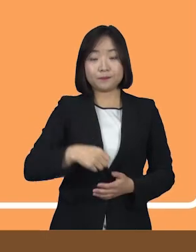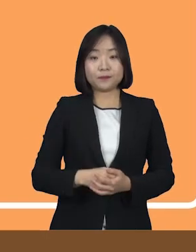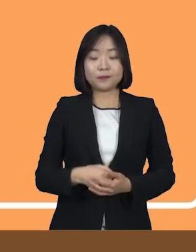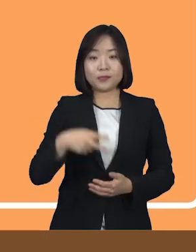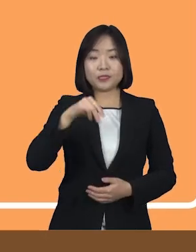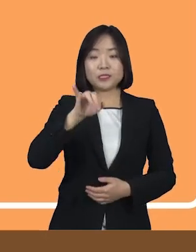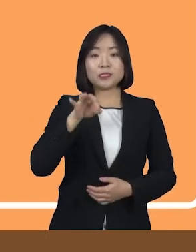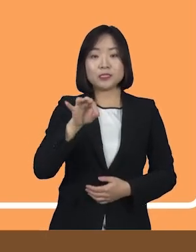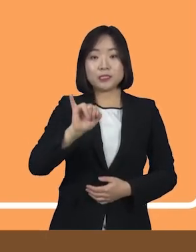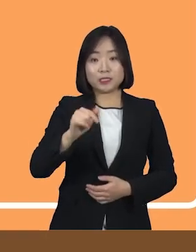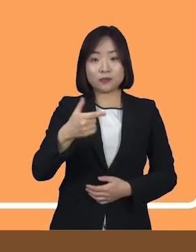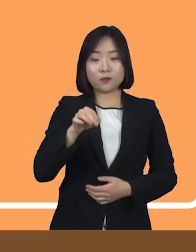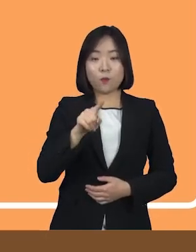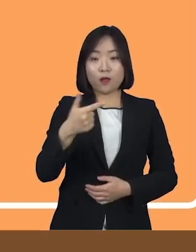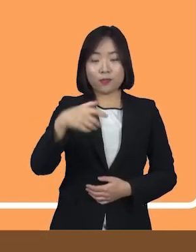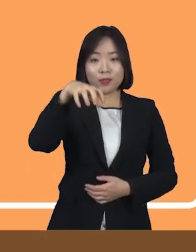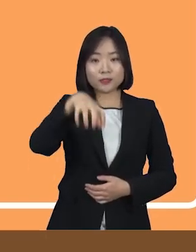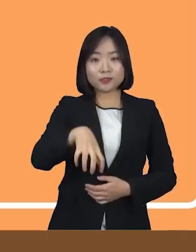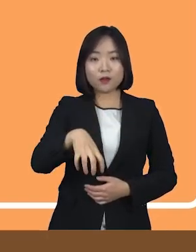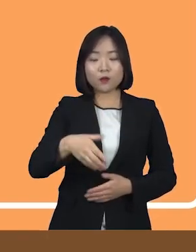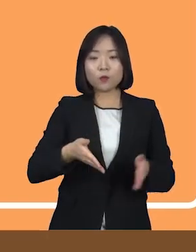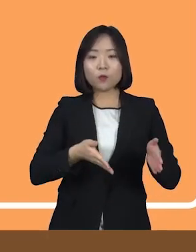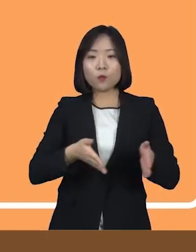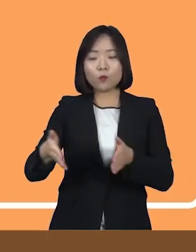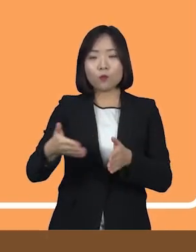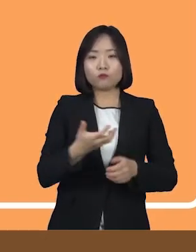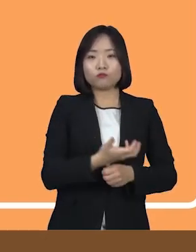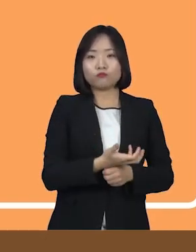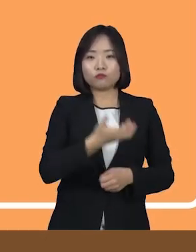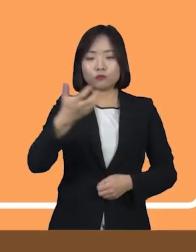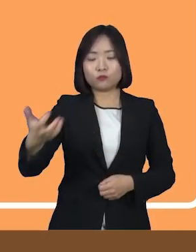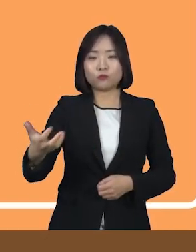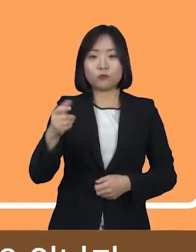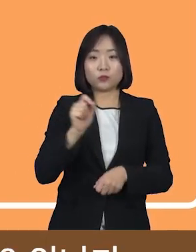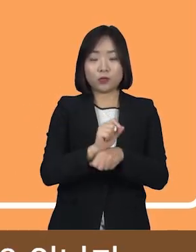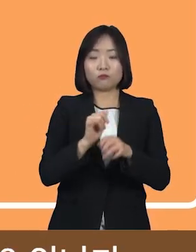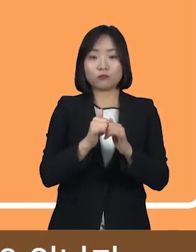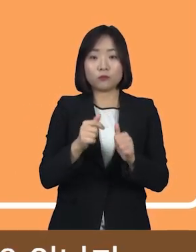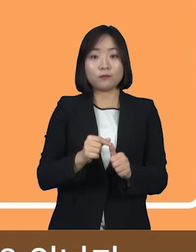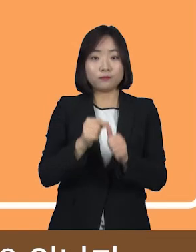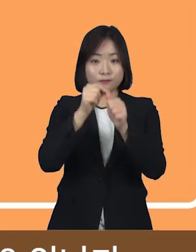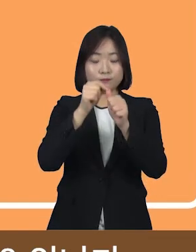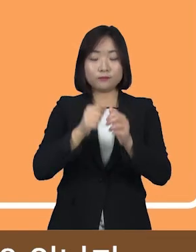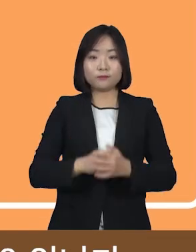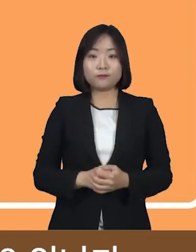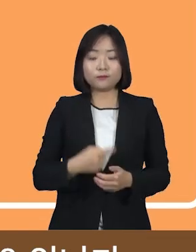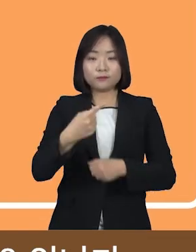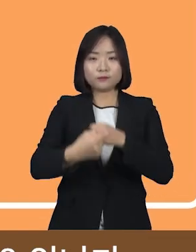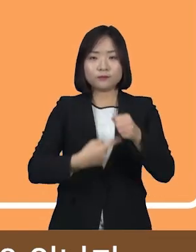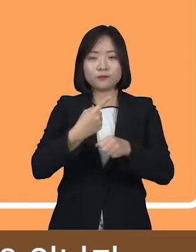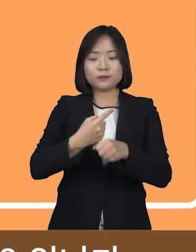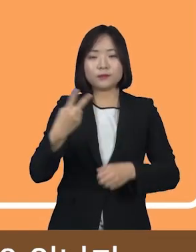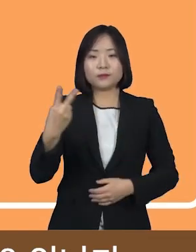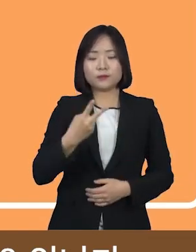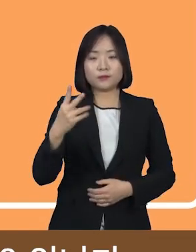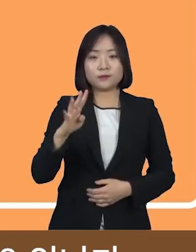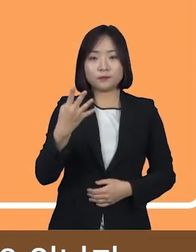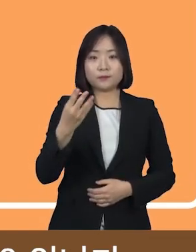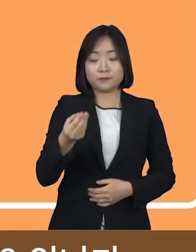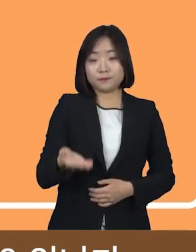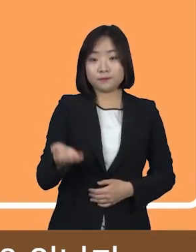신원 인터내셔널 주식회사에서 도로 운송 사무원 1명을 모집합니다. 임금은 연봉 2,400만 원